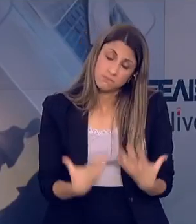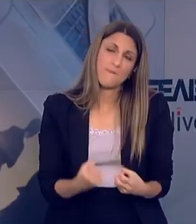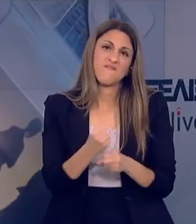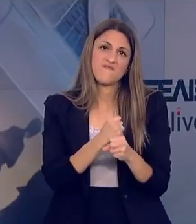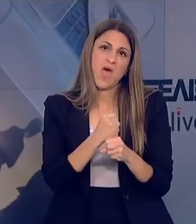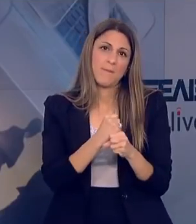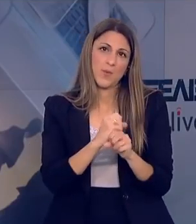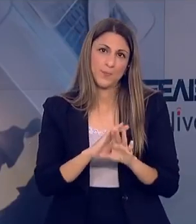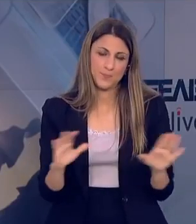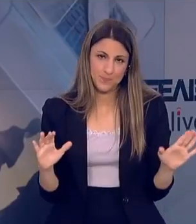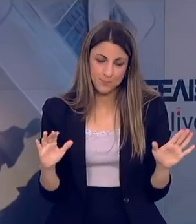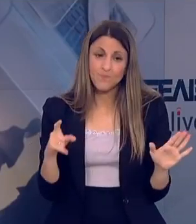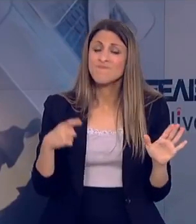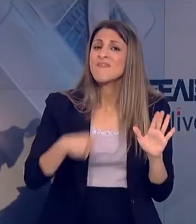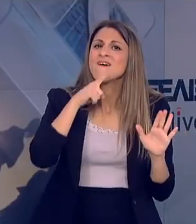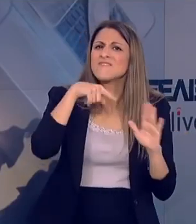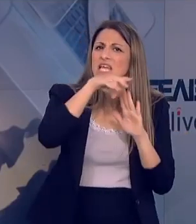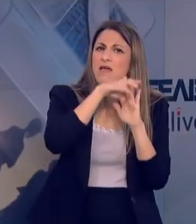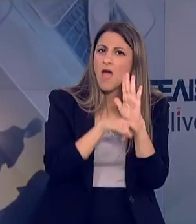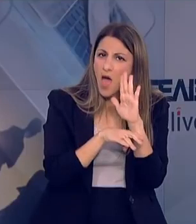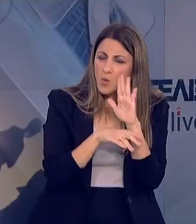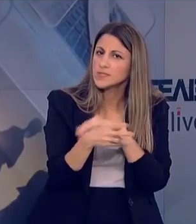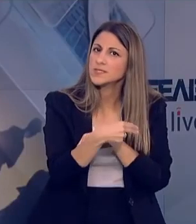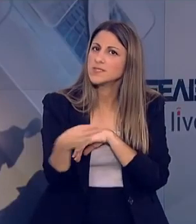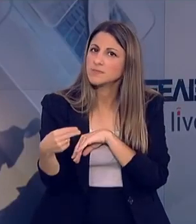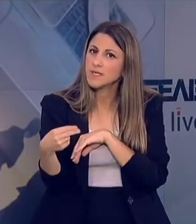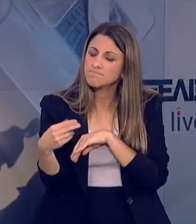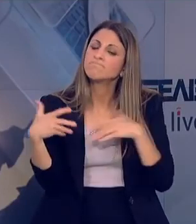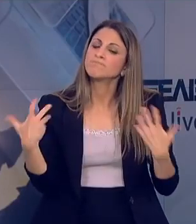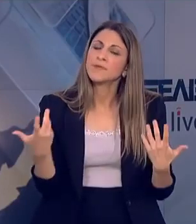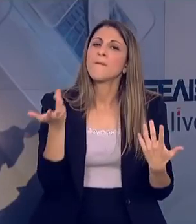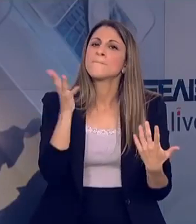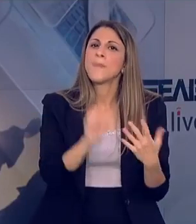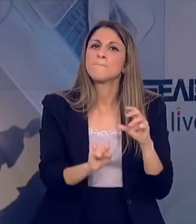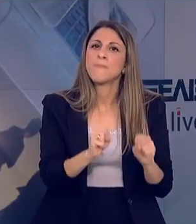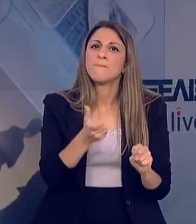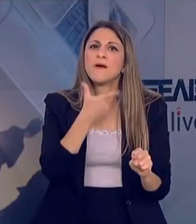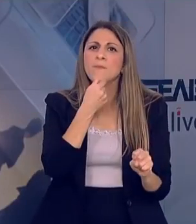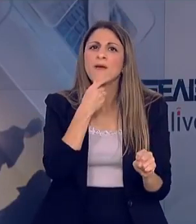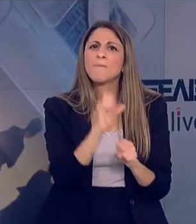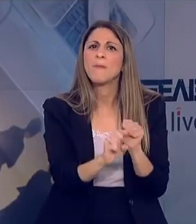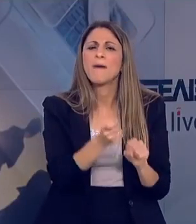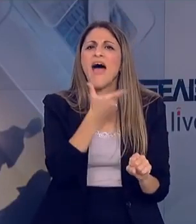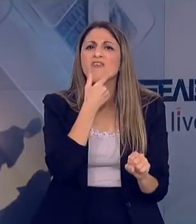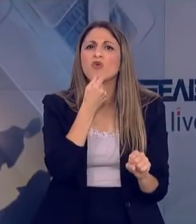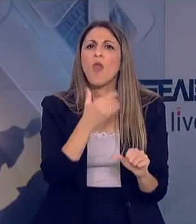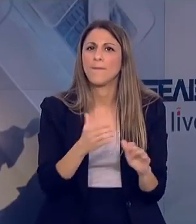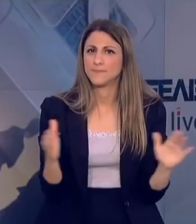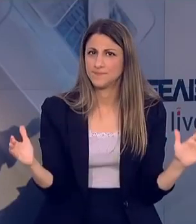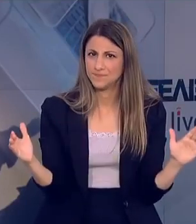μας προστατεύσουν περισσότερο και θα κάνουν βέβαια πιο εύκολη μια διαδικασία εχνηλάτησης επαφών, αν έχουμε θετικό περιστατικό στο χώρο μας.